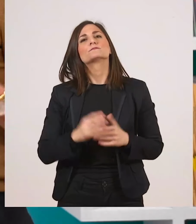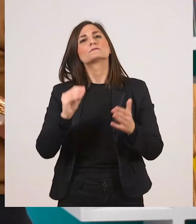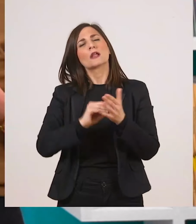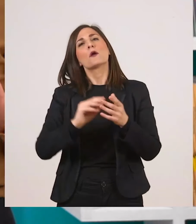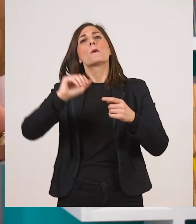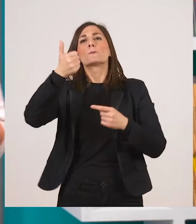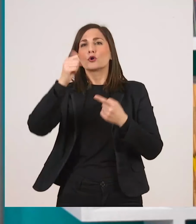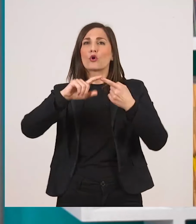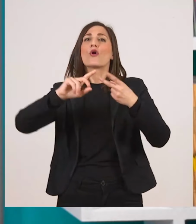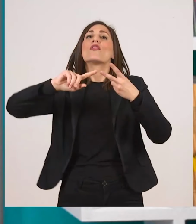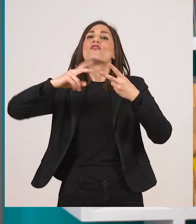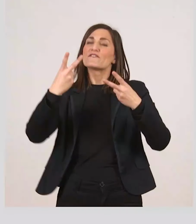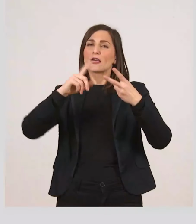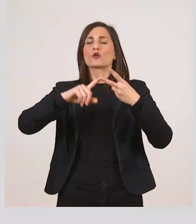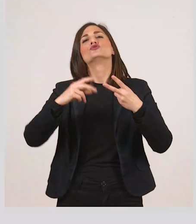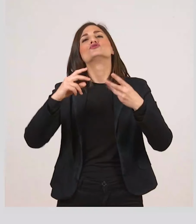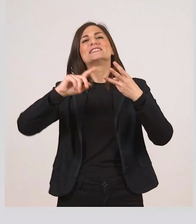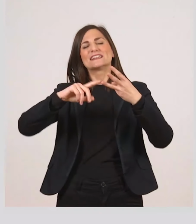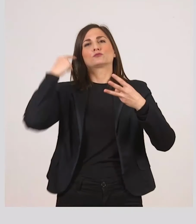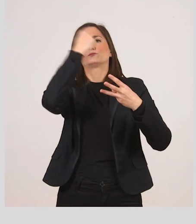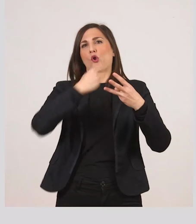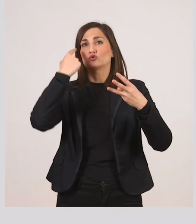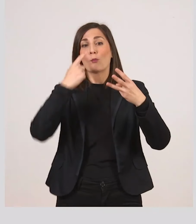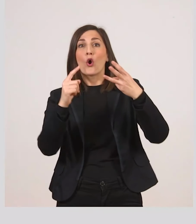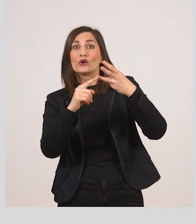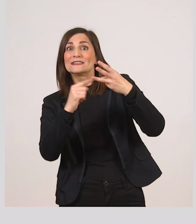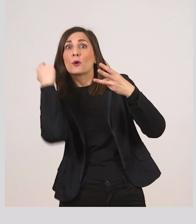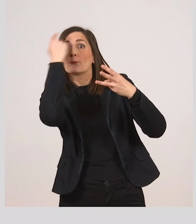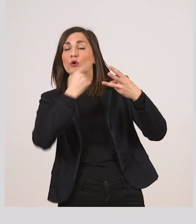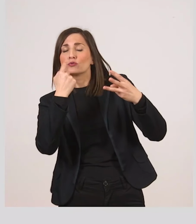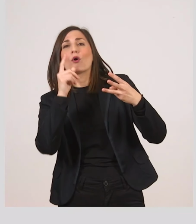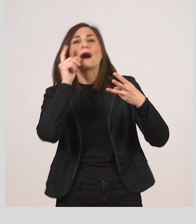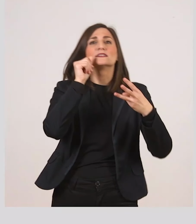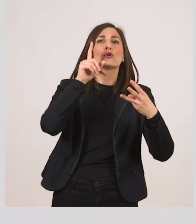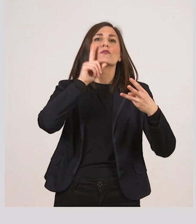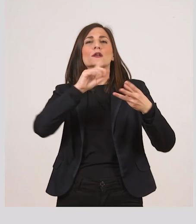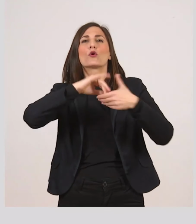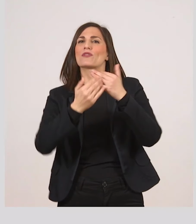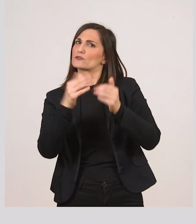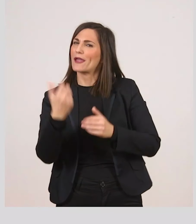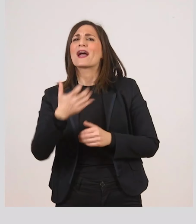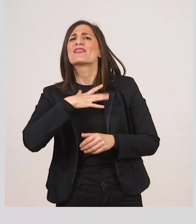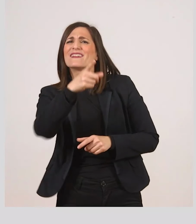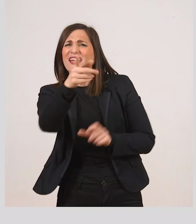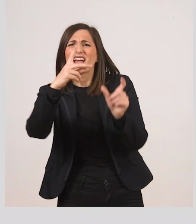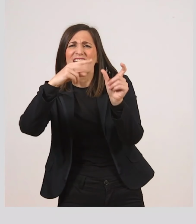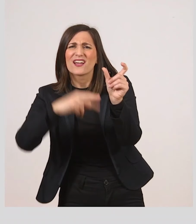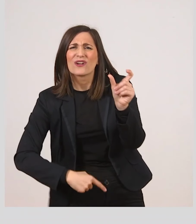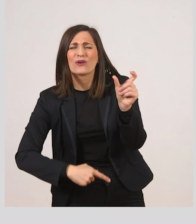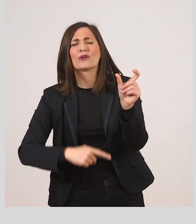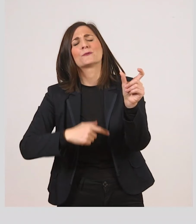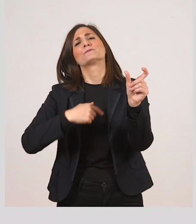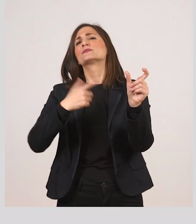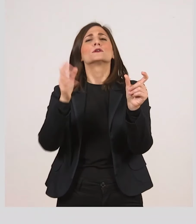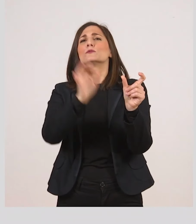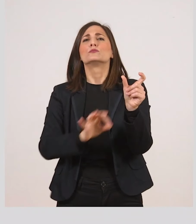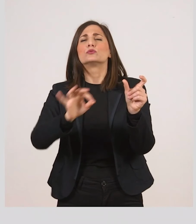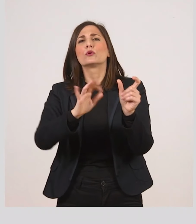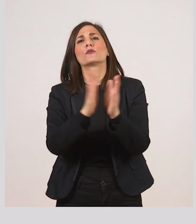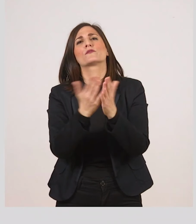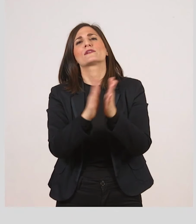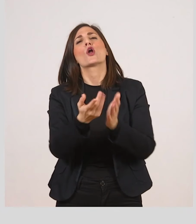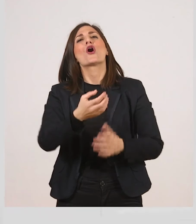έχουν πρώτο πρόσωπο, δεύτερο και τρίτο. Το τρίτο πρόσωπο έχει τρία γένη. Αν θέλετε να δείτε την κλίση τους, δεν θα το προλάβουμε αυτό σήμερα, το έχει